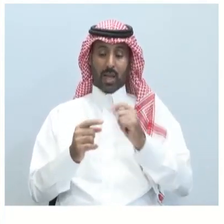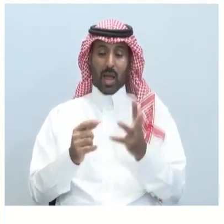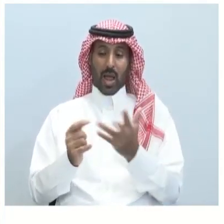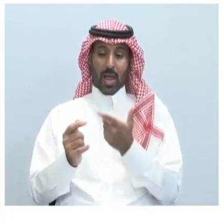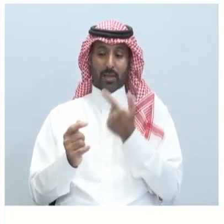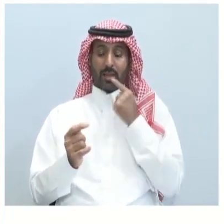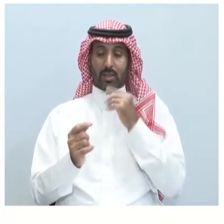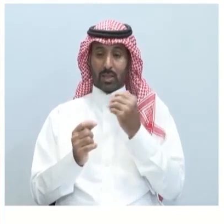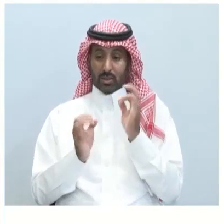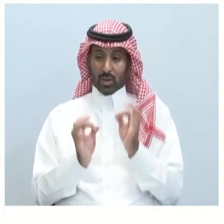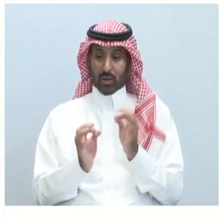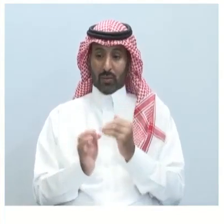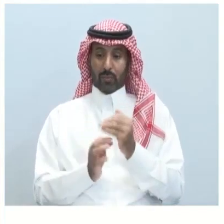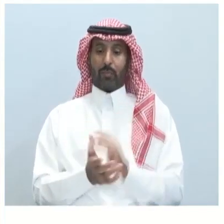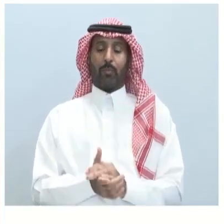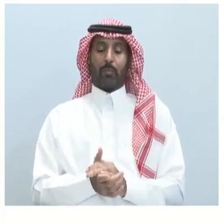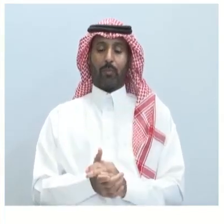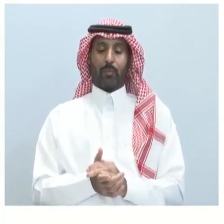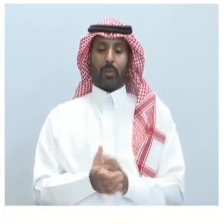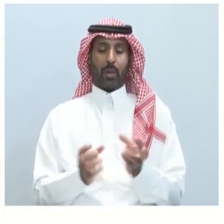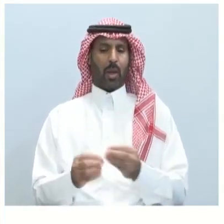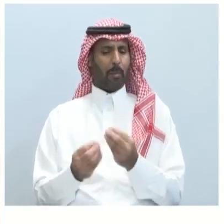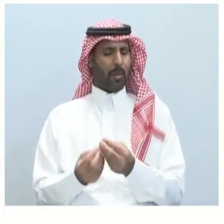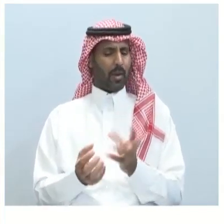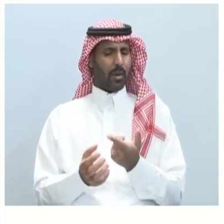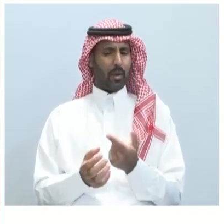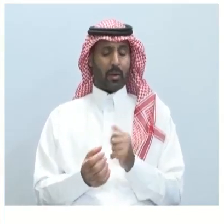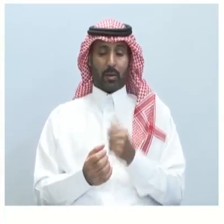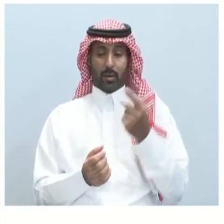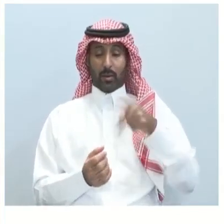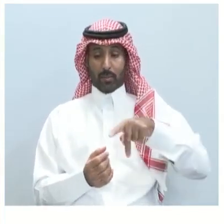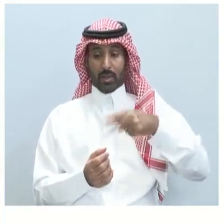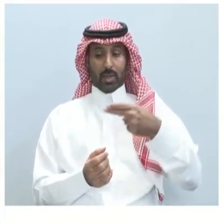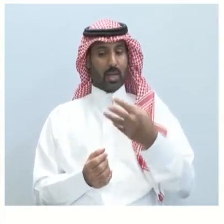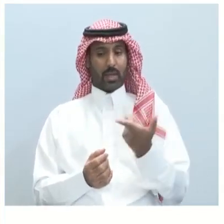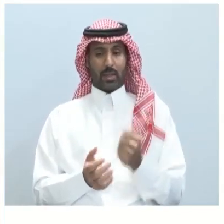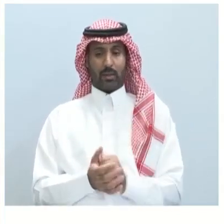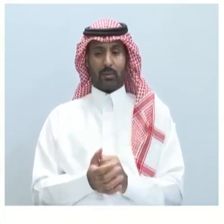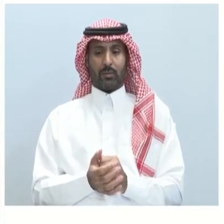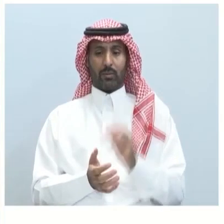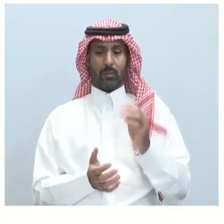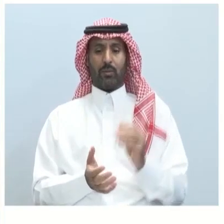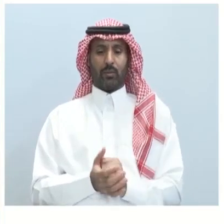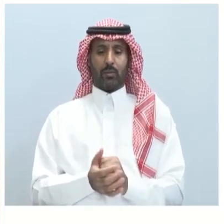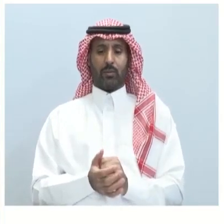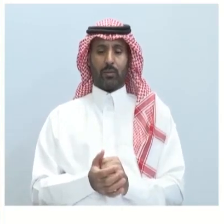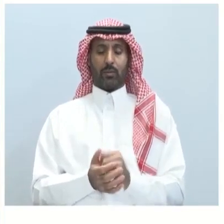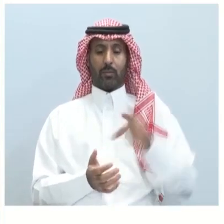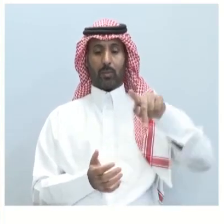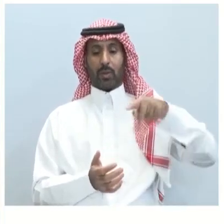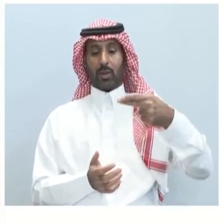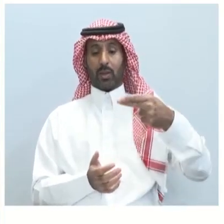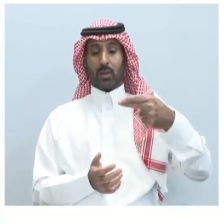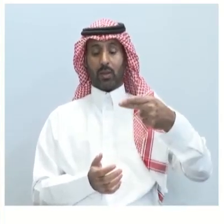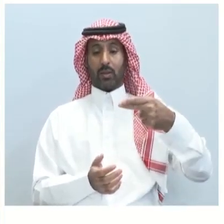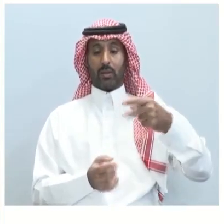تسعه اللي هي تسعه طيب تبقى عندي ايش تبقى عند البي اتش تبقى عندي هنا البي اتش انا عارف انه البي